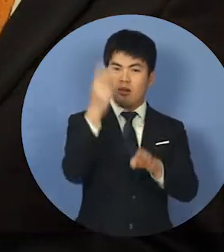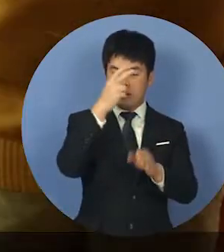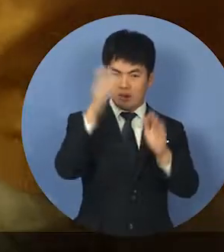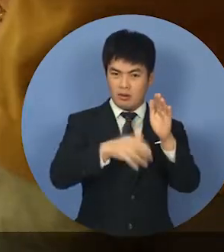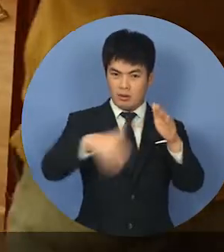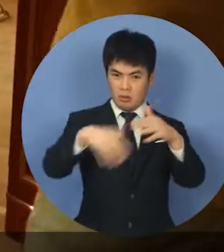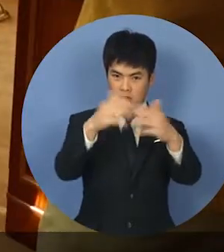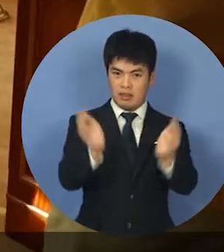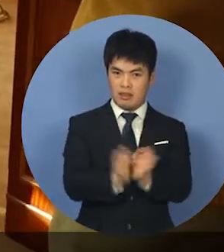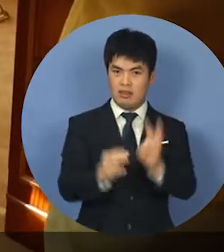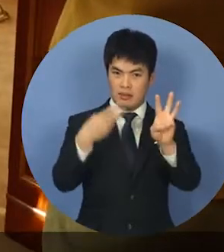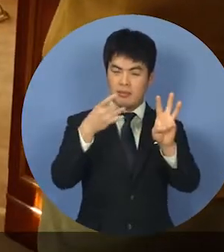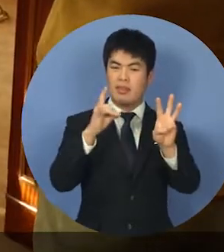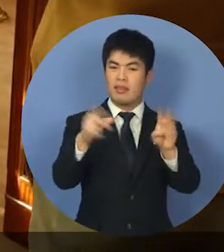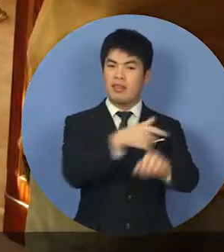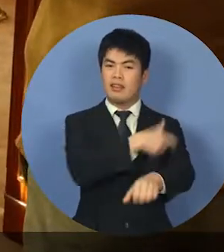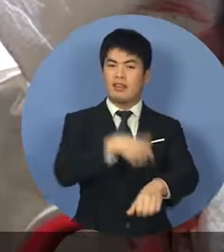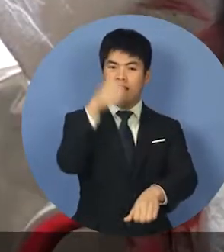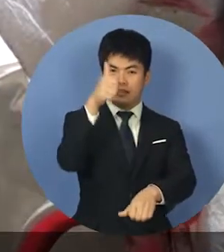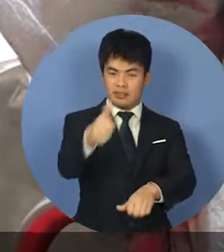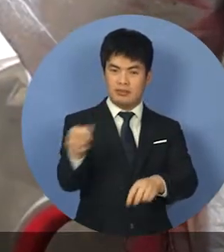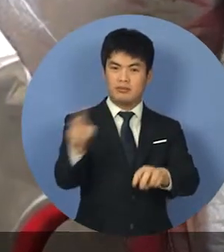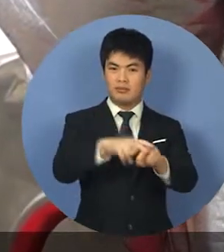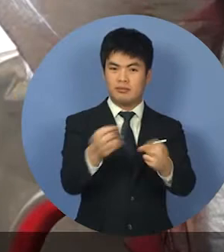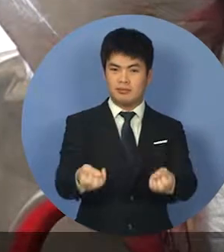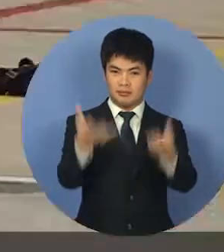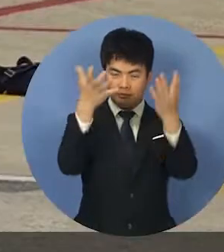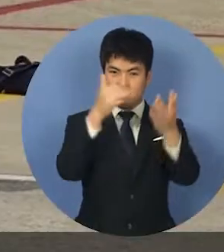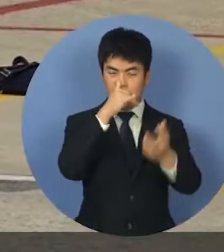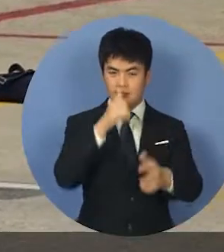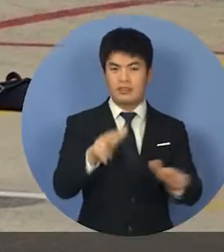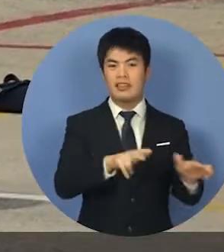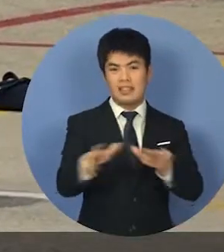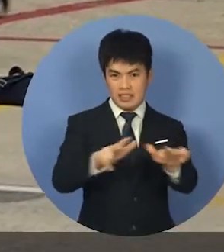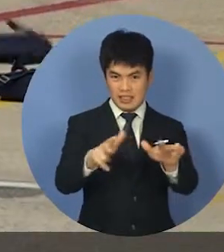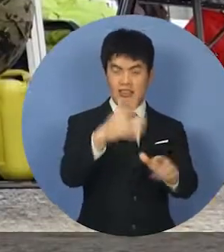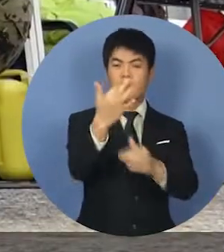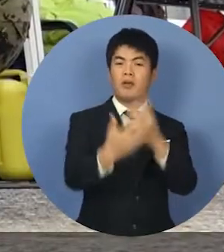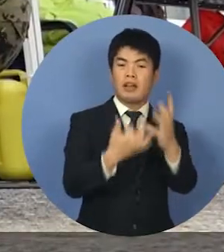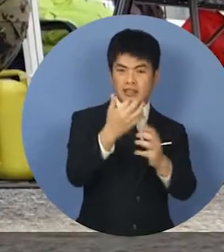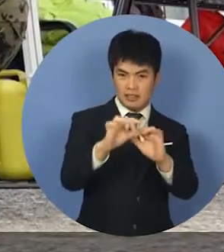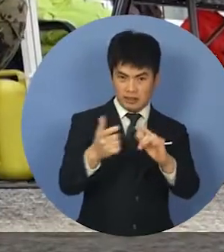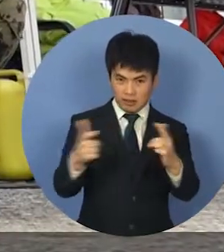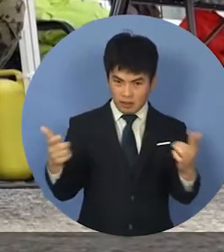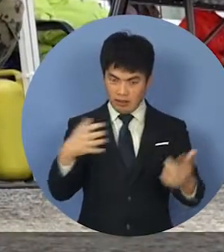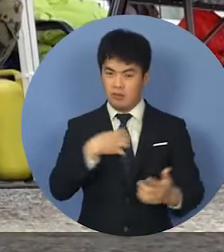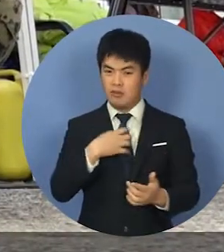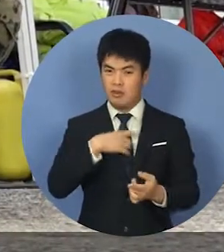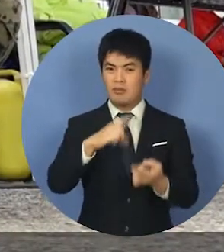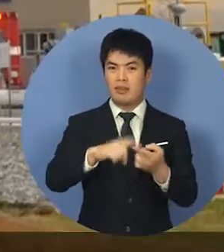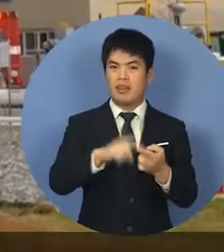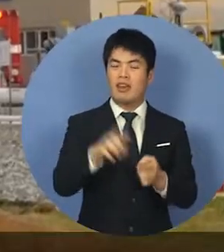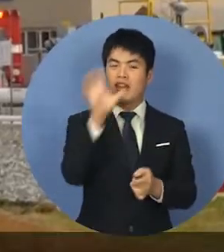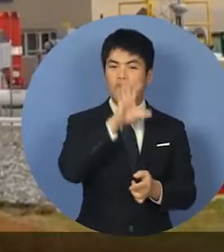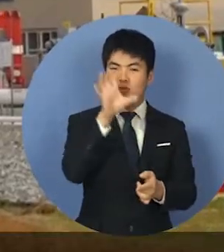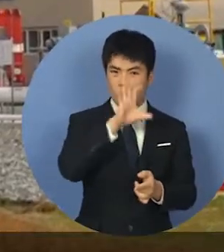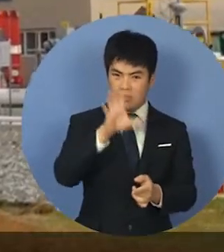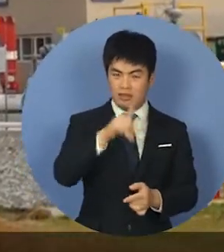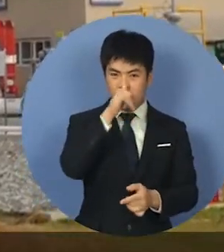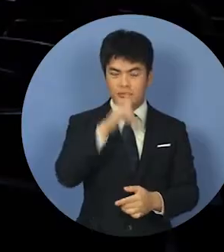이사장 취임식이 열렸습니다. 지진, 화재 및 유류 유출 사고를 대비한 현장 훈련이 진행됐습니다.